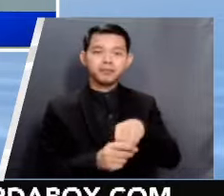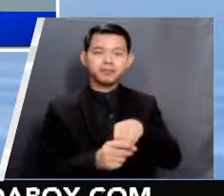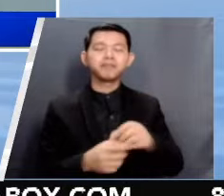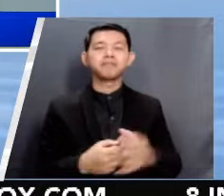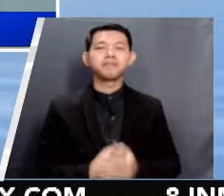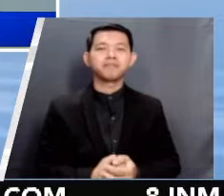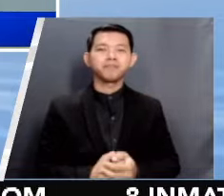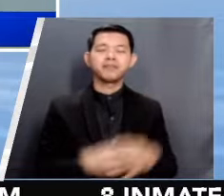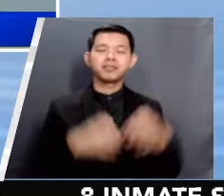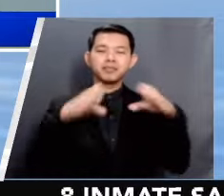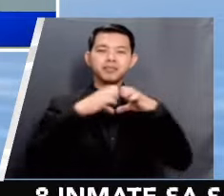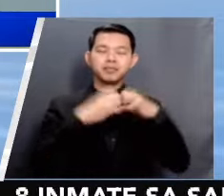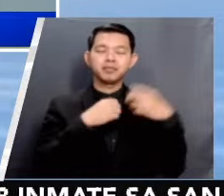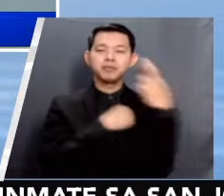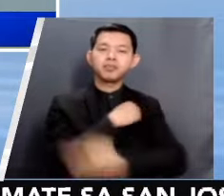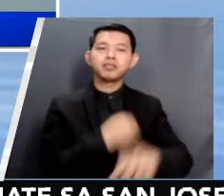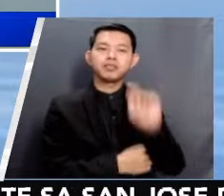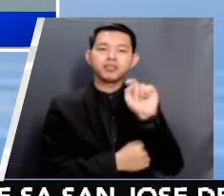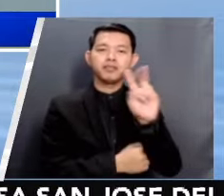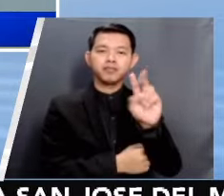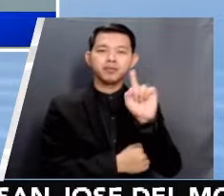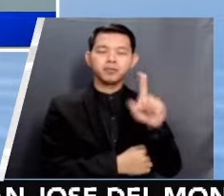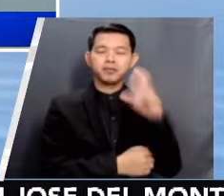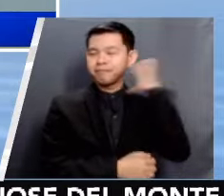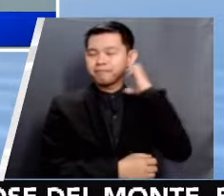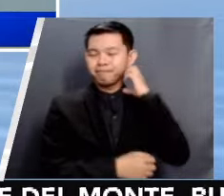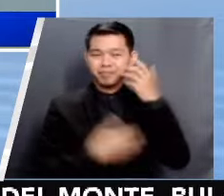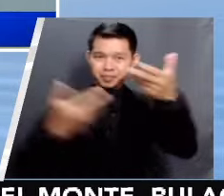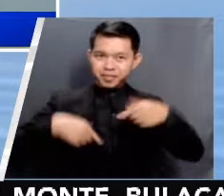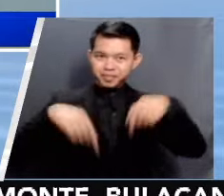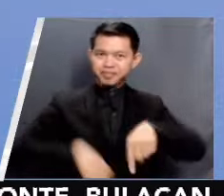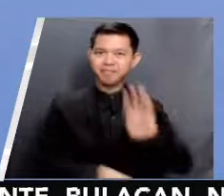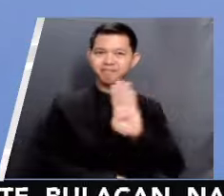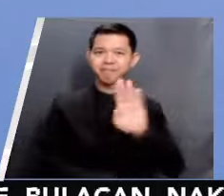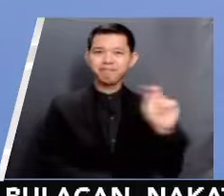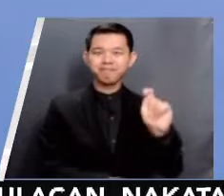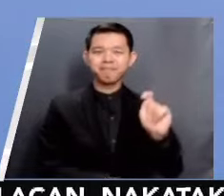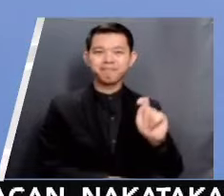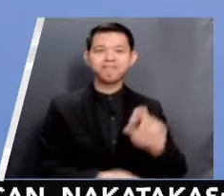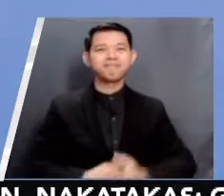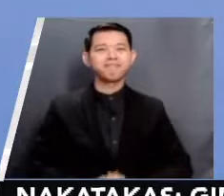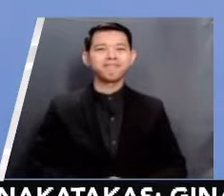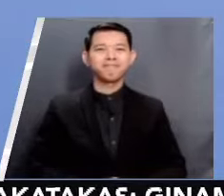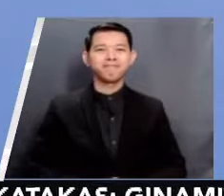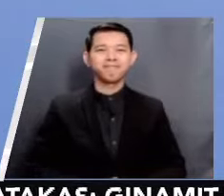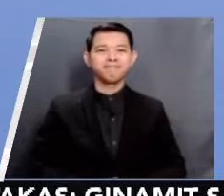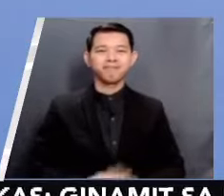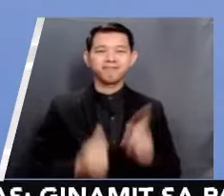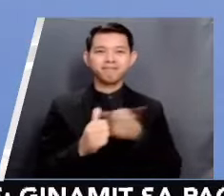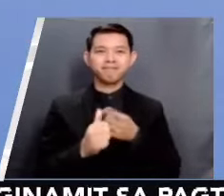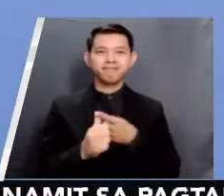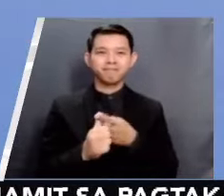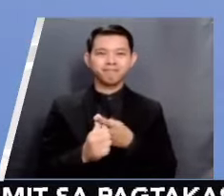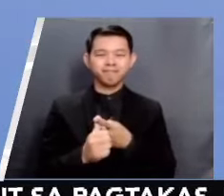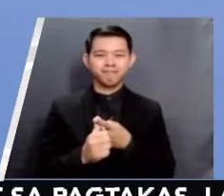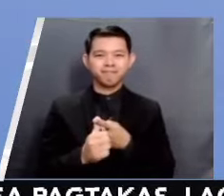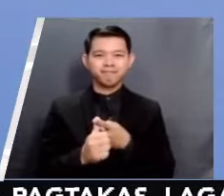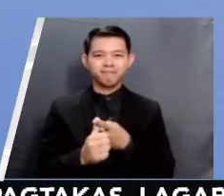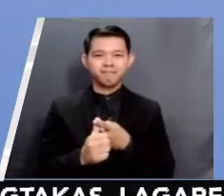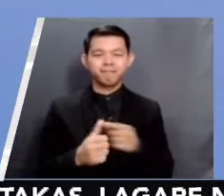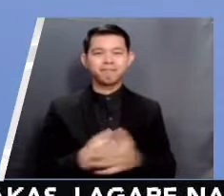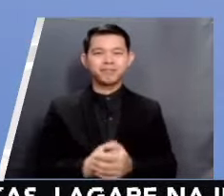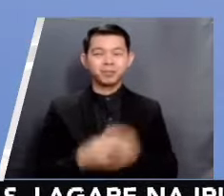1 Mindanao. Welcome sa Balitang Hali, Chris at Sarah. Unahin na po natin ang mga balitang hatid ng GMA